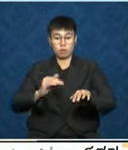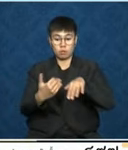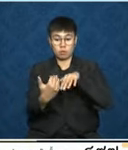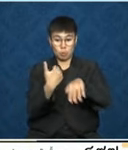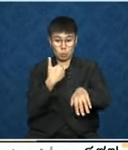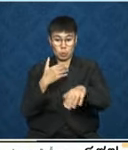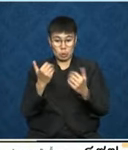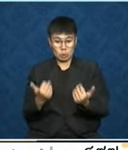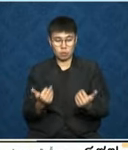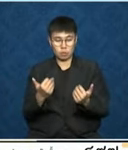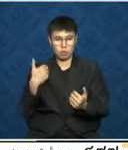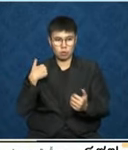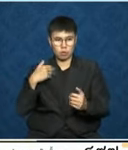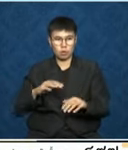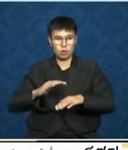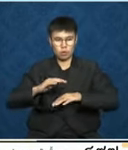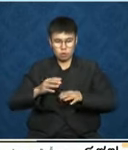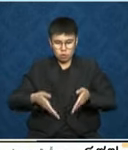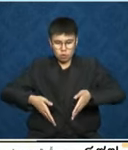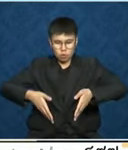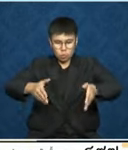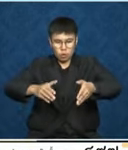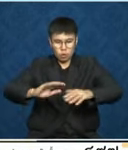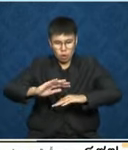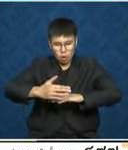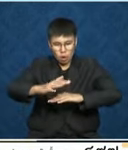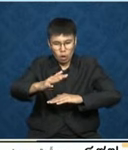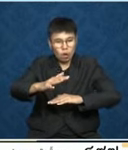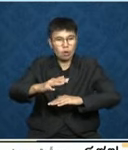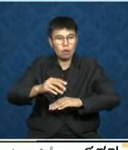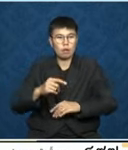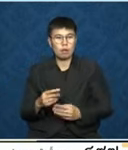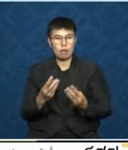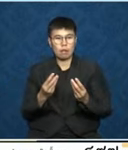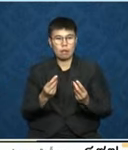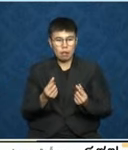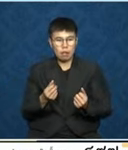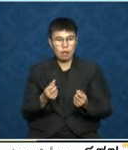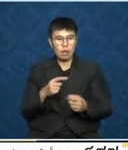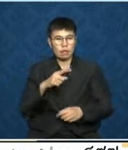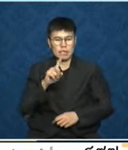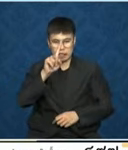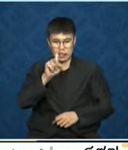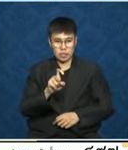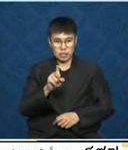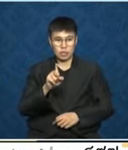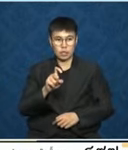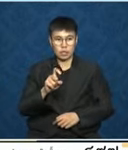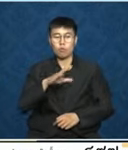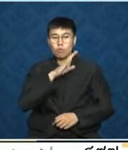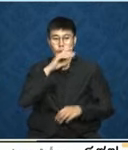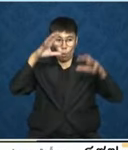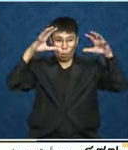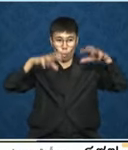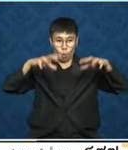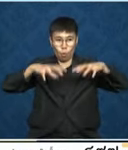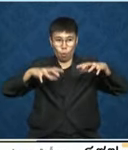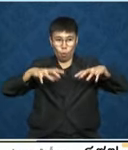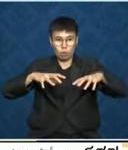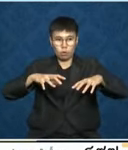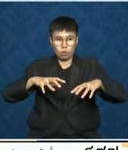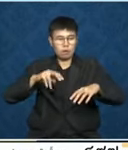เป็นถนนลูกรังอยู่เป็นถนนในตำนานก็ว่าได้และมีสภาพเสียหายโดยเฉพาะอย่างยิ่งช่วงฤดูฝนฝากท่าน